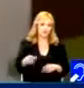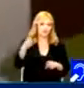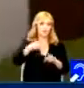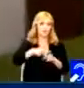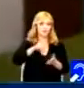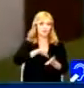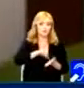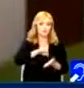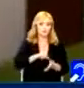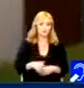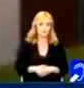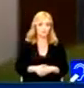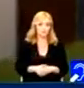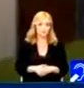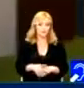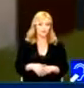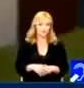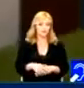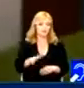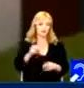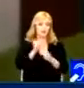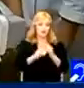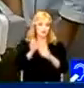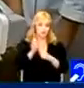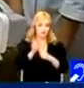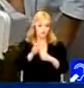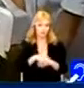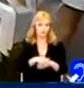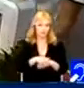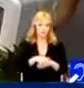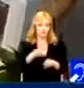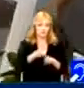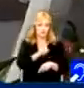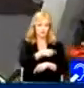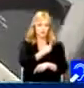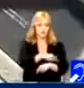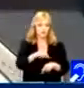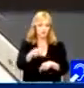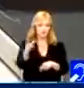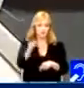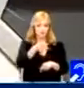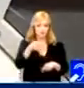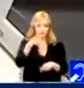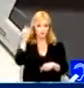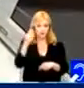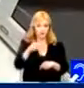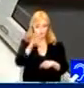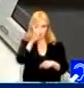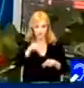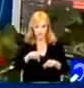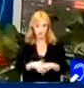Din 2850 de pacienți care se tratează anual în secția de terapie a Spitalului Clinic Municipal numărul 1,